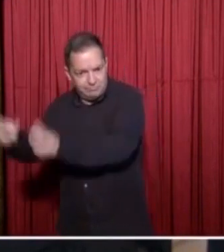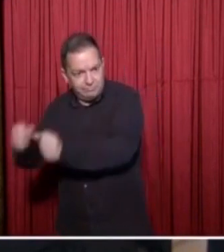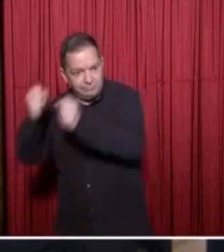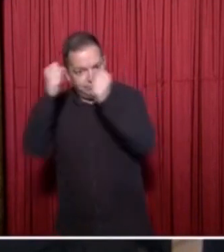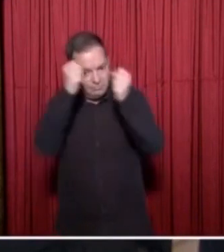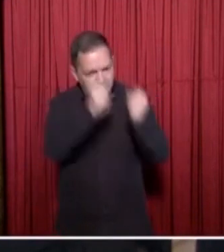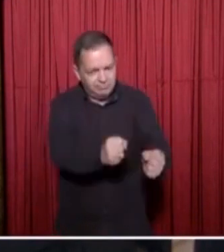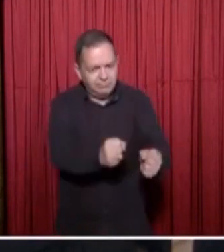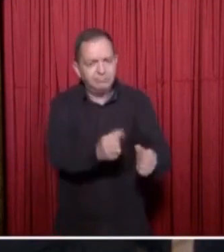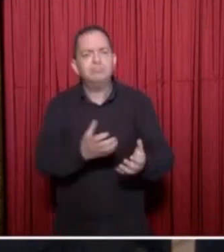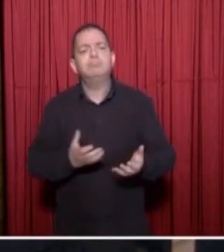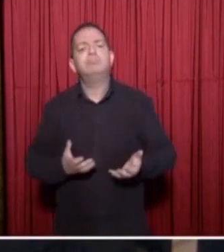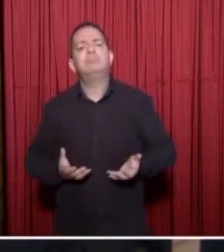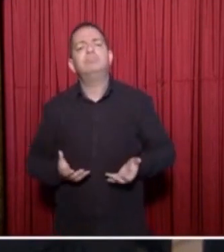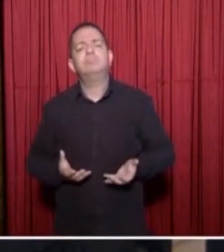υπαραδόσον